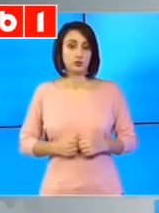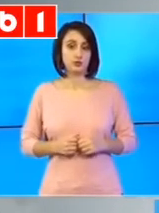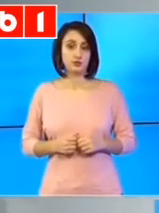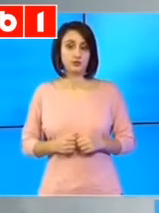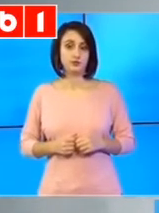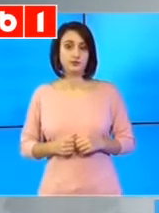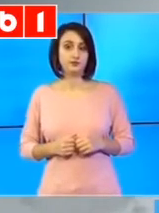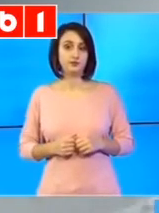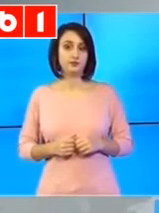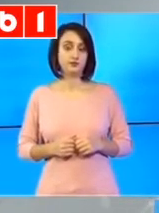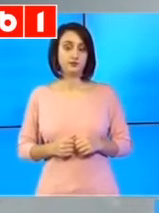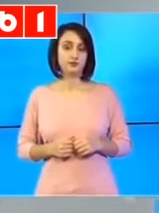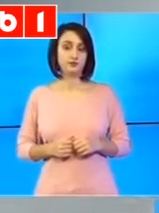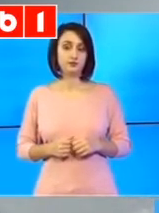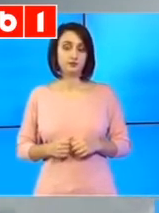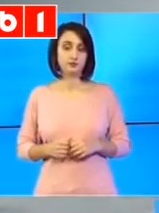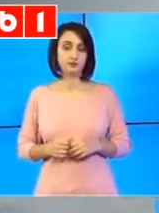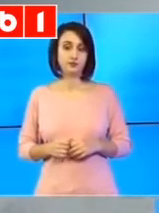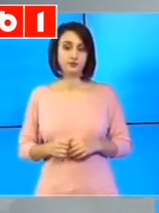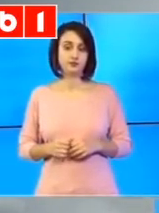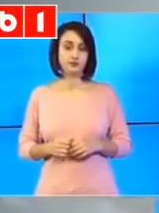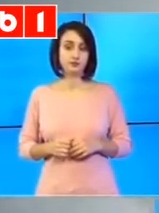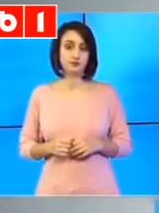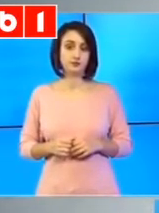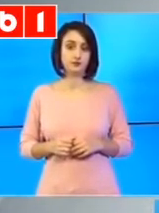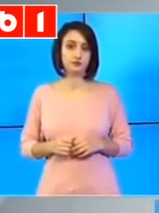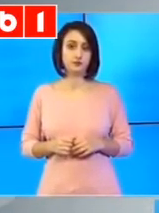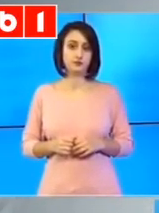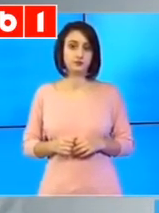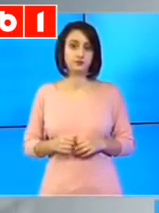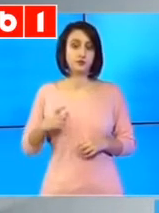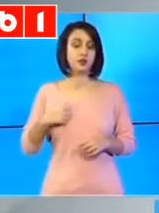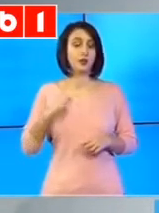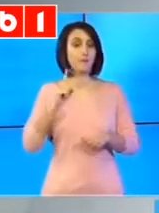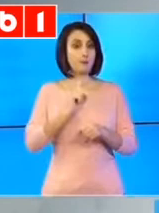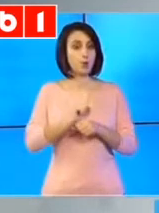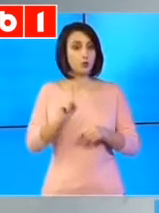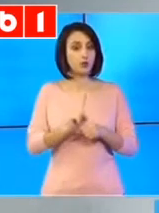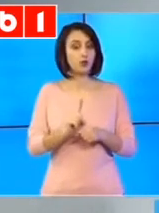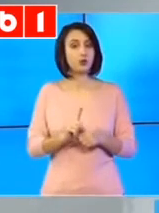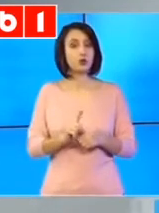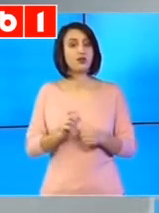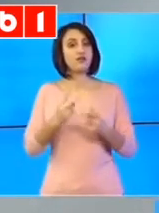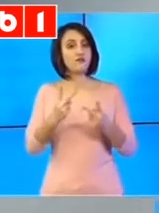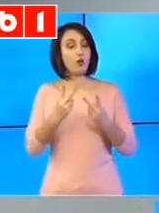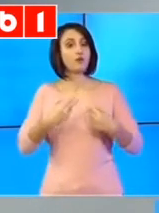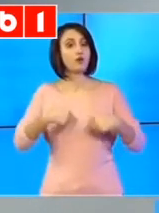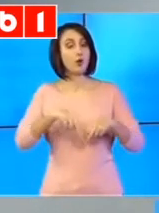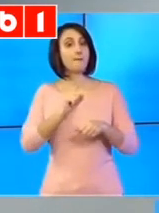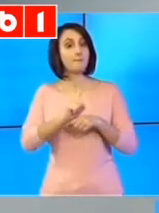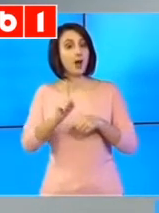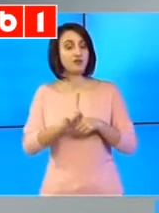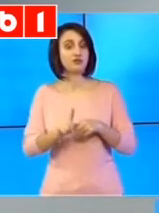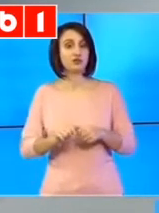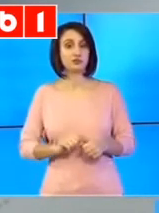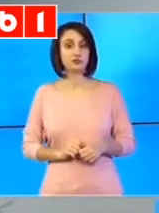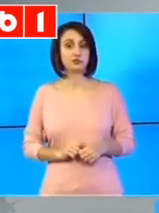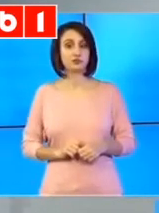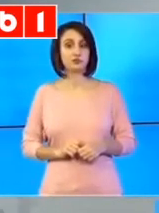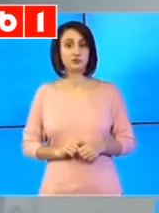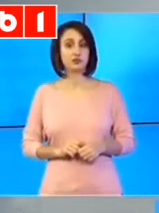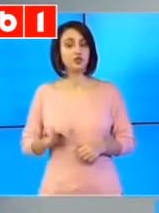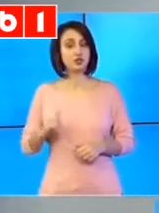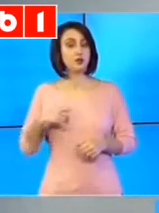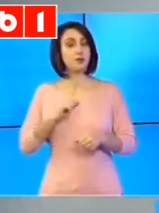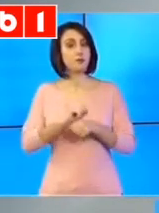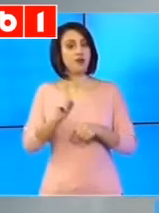ne-am bucurat că suntem cu producători să ne valorificăm marfa și toate celelalte. Și